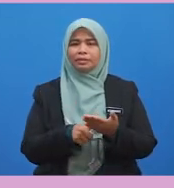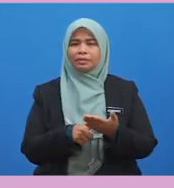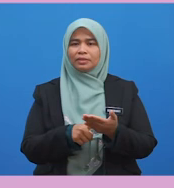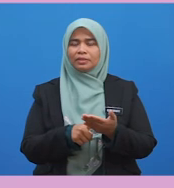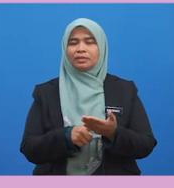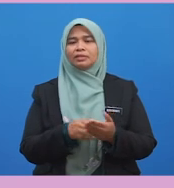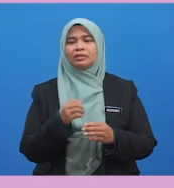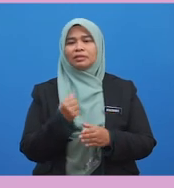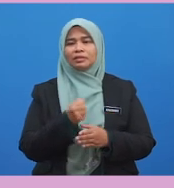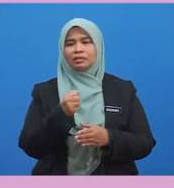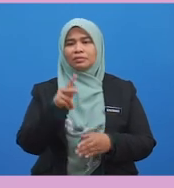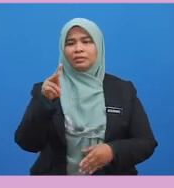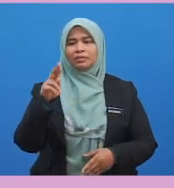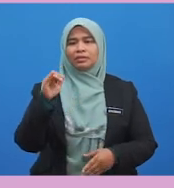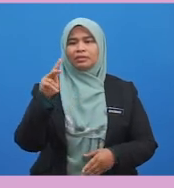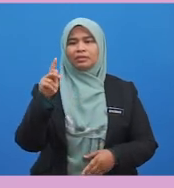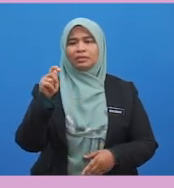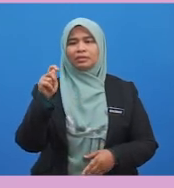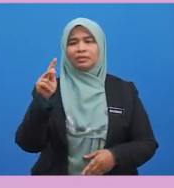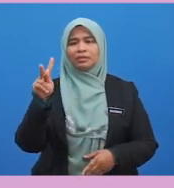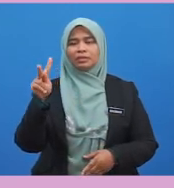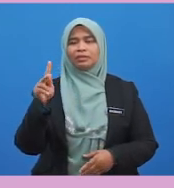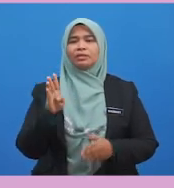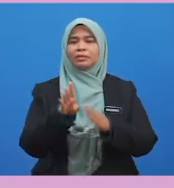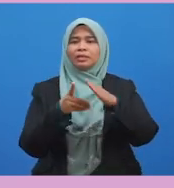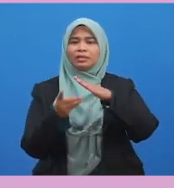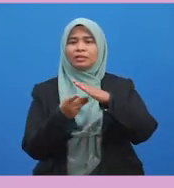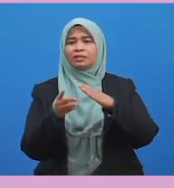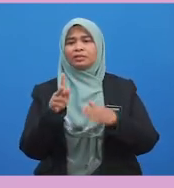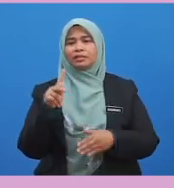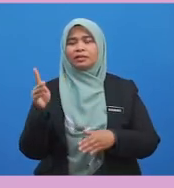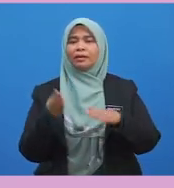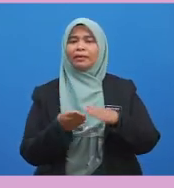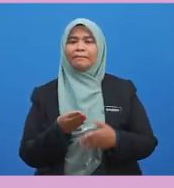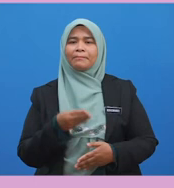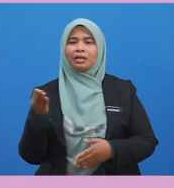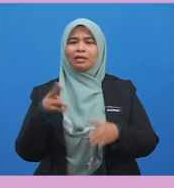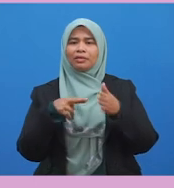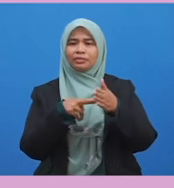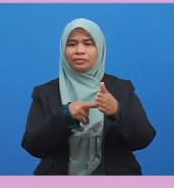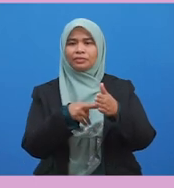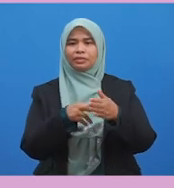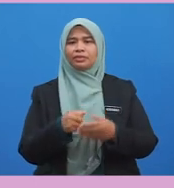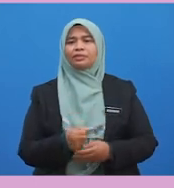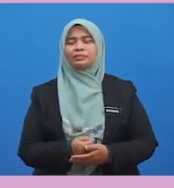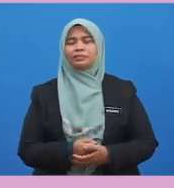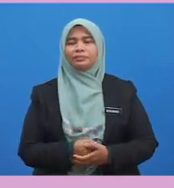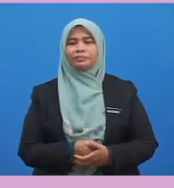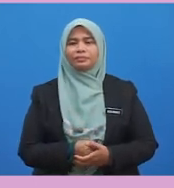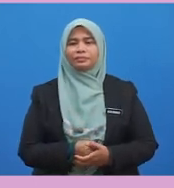sesi kritik berdasarkan bahan rujukan atau produk sedia ada yang telah